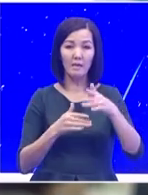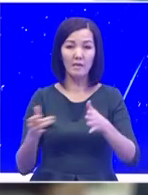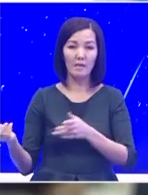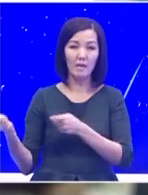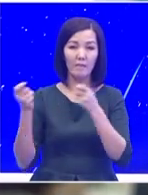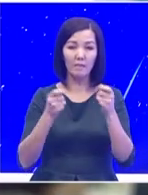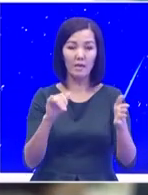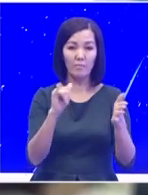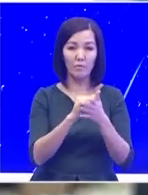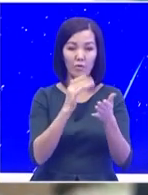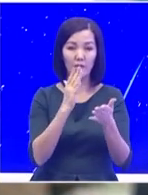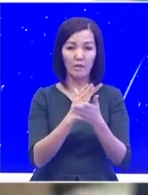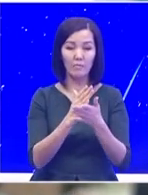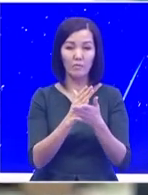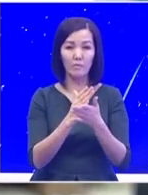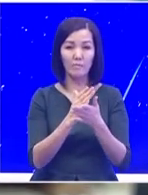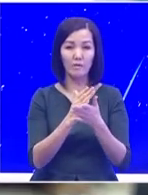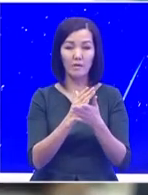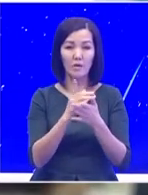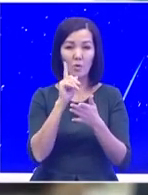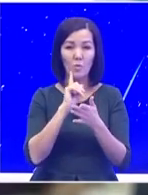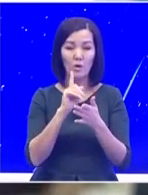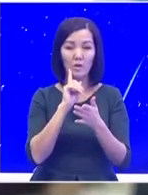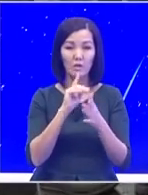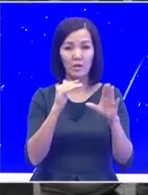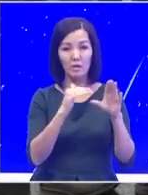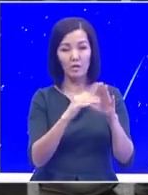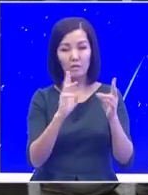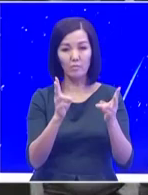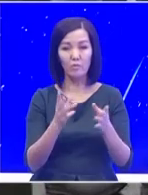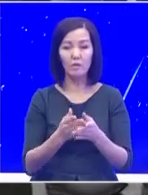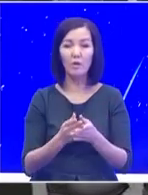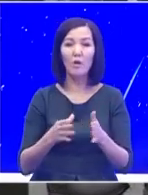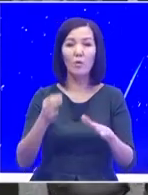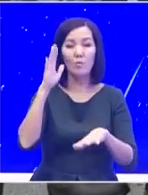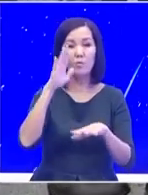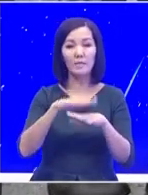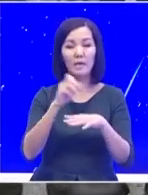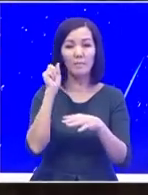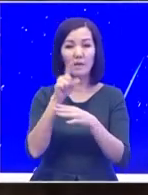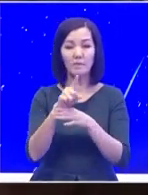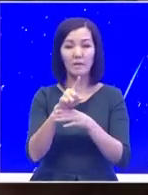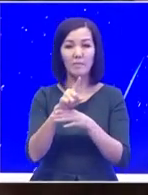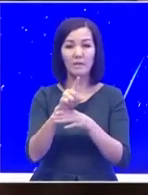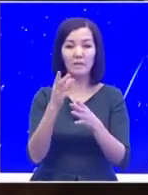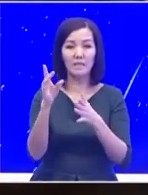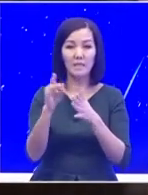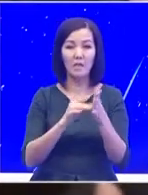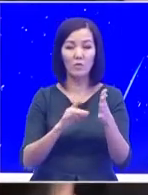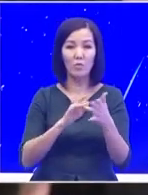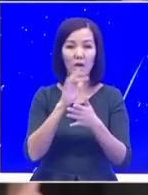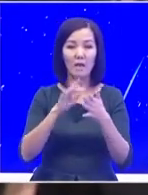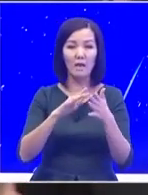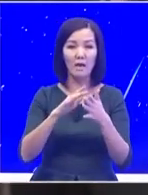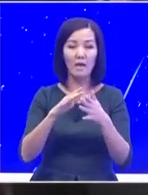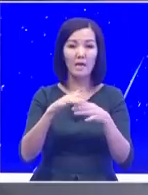отырмыз. Склад временного хранения сияқты. Амандық Ғабасұлының тапсырмасынан соң ізін суытпай қала әкімі